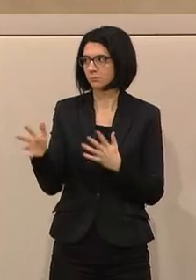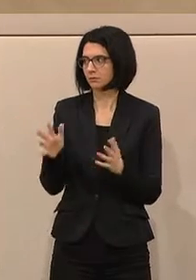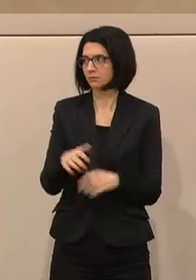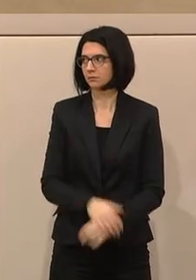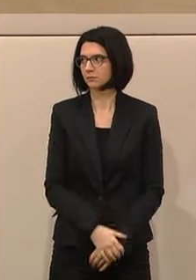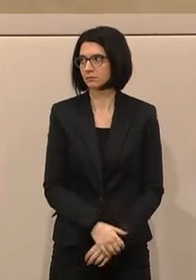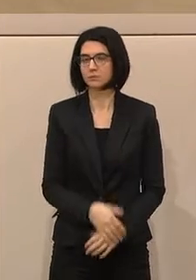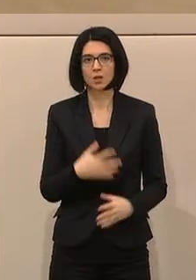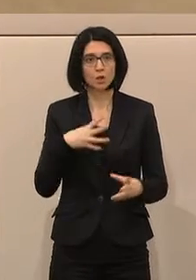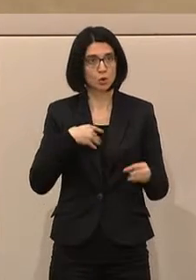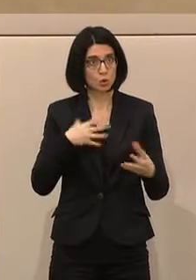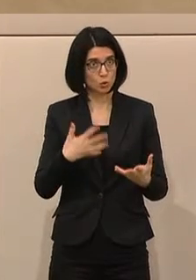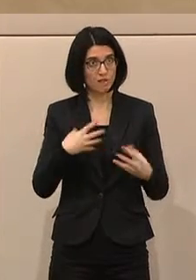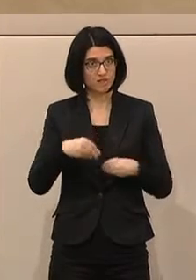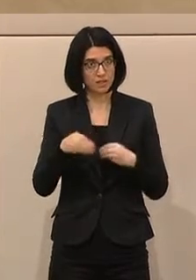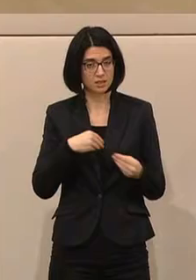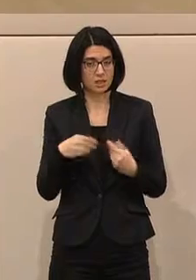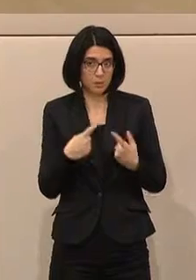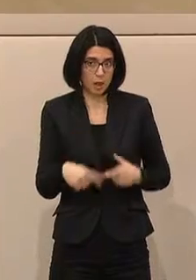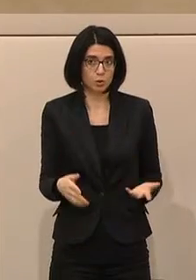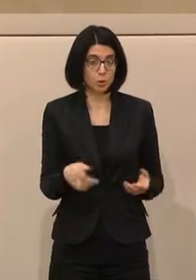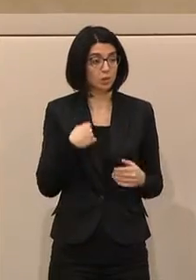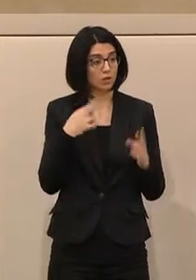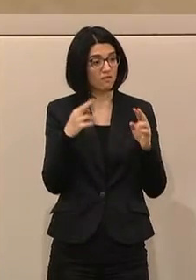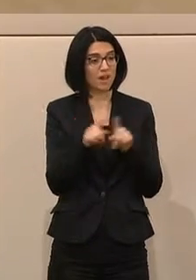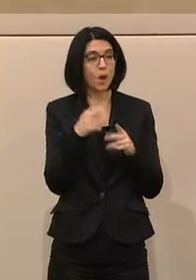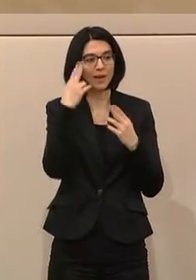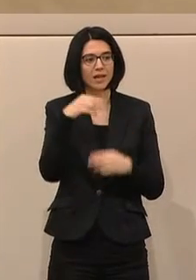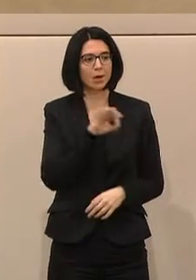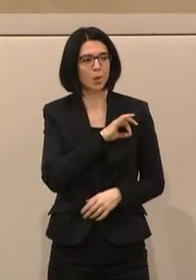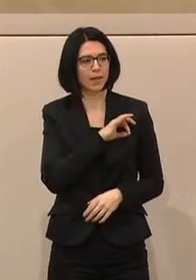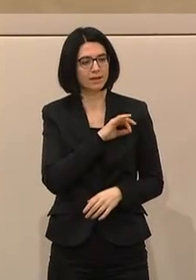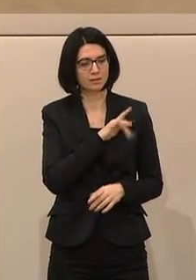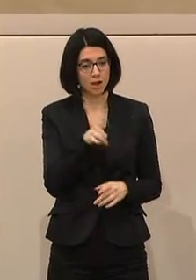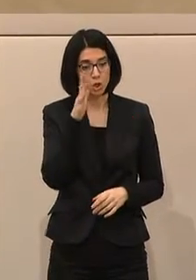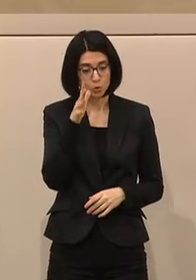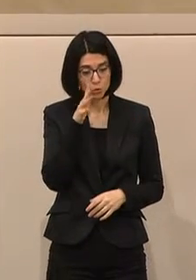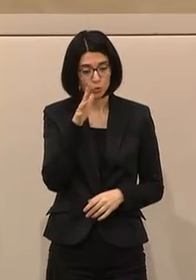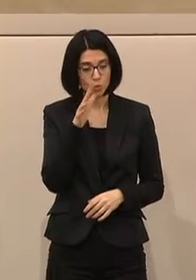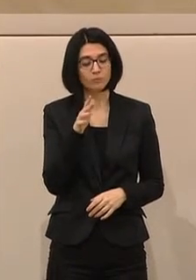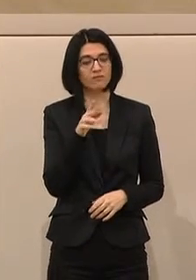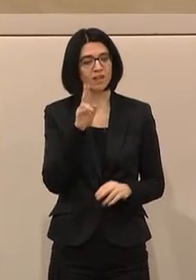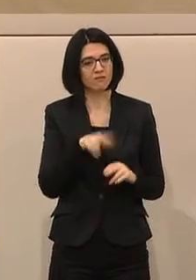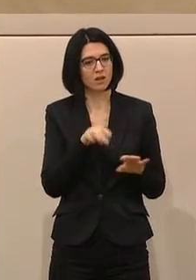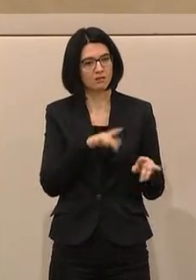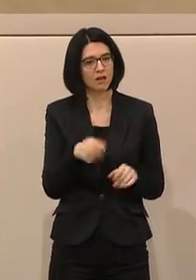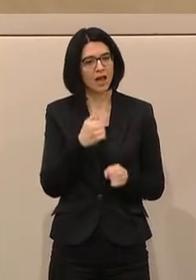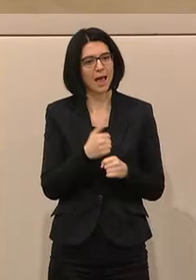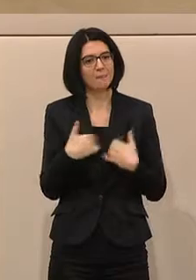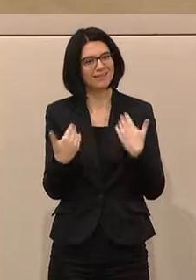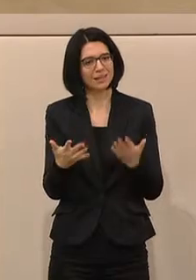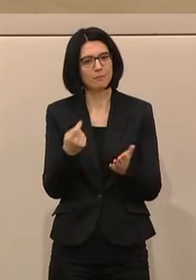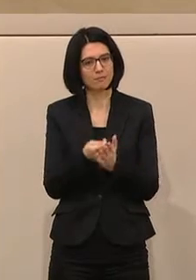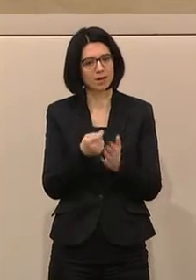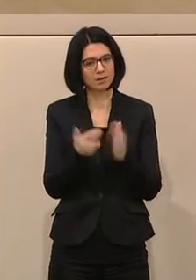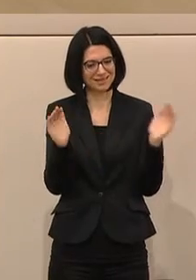So viel Flexibilität muss schon gegeben sein. Und ich hoffe auch, Herr Kollege, dass wenn es in der Zukunft um Senkung der Arbeitgeberbeiträge geht,